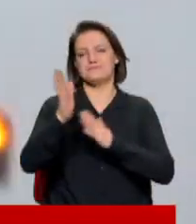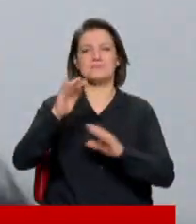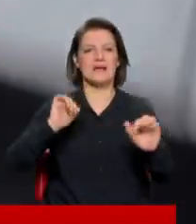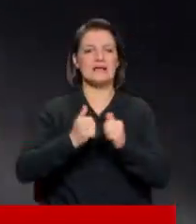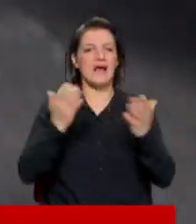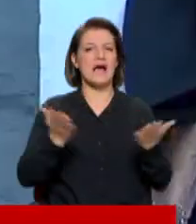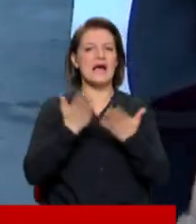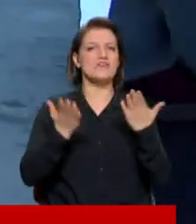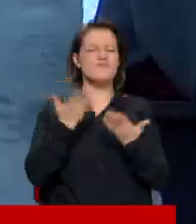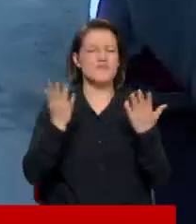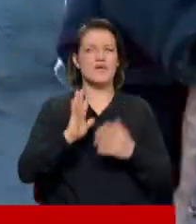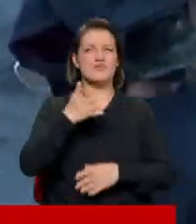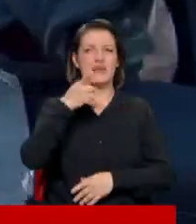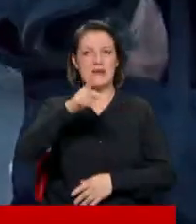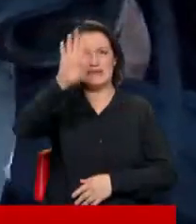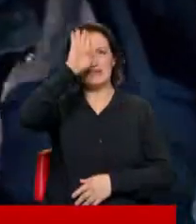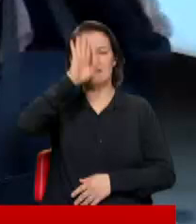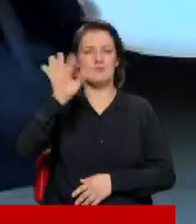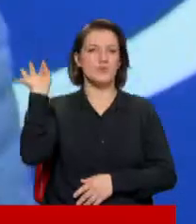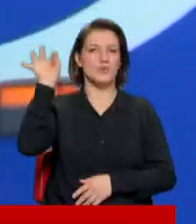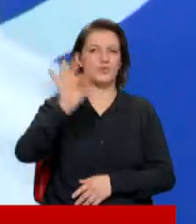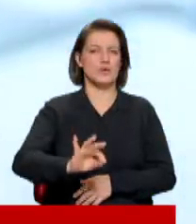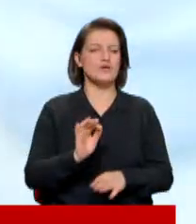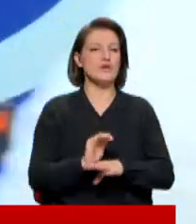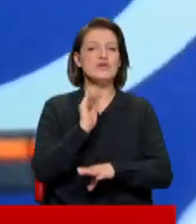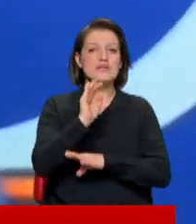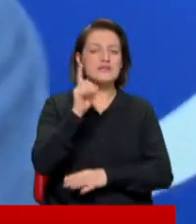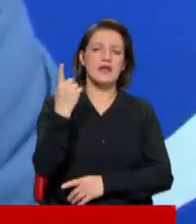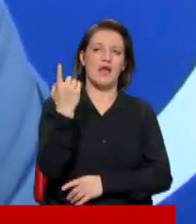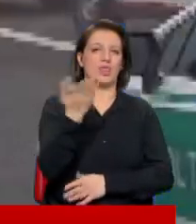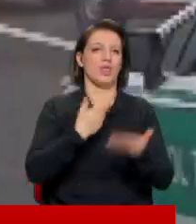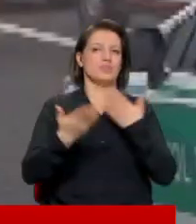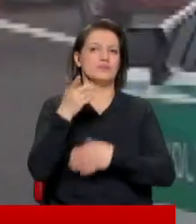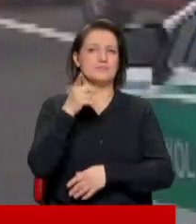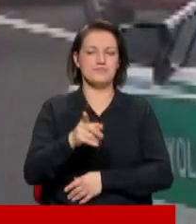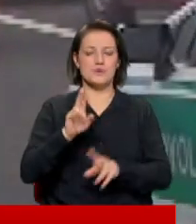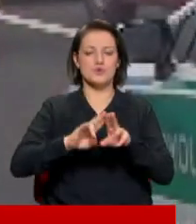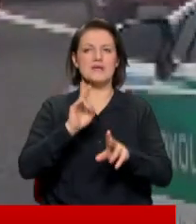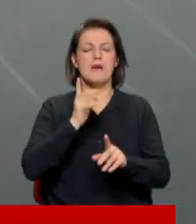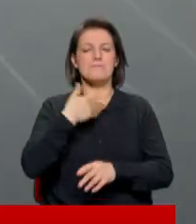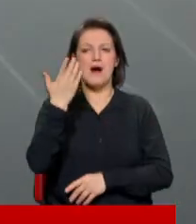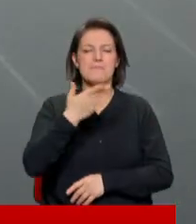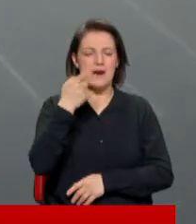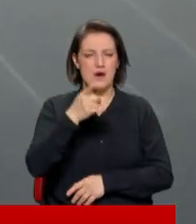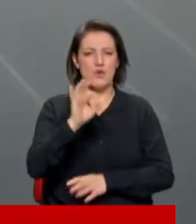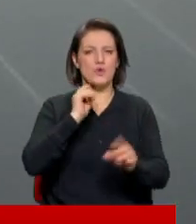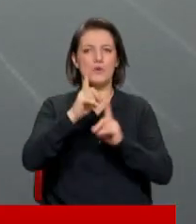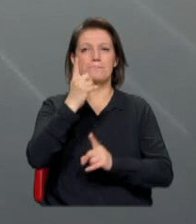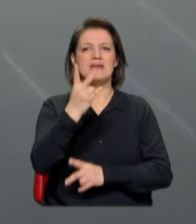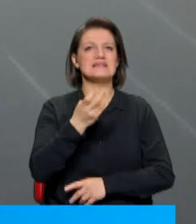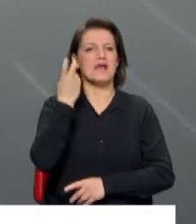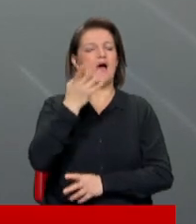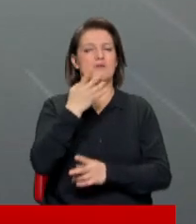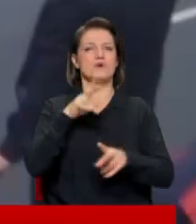Kazayı hafif sıyrıklarla atlatanlar İstanbul'a ulaştı, yaşadıklarını anlattı. Kuzey Marmara Otoyolu birkaç saat İstanbul yönüne